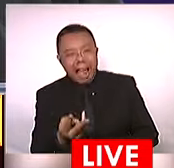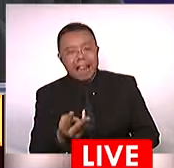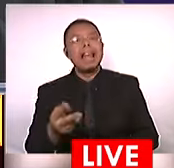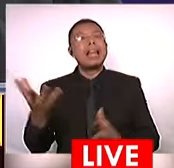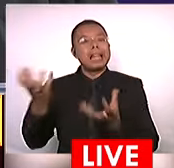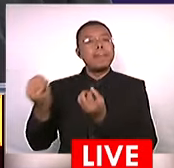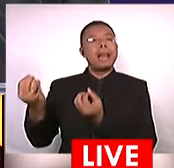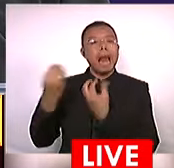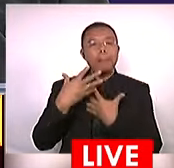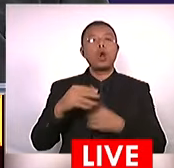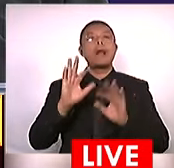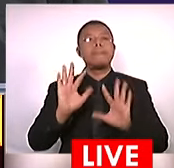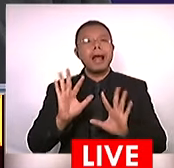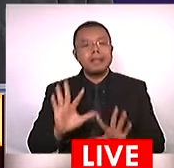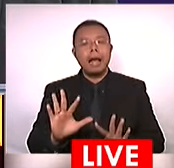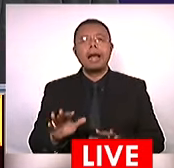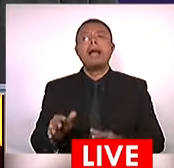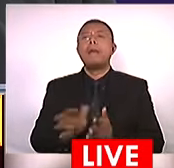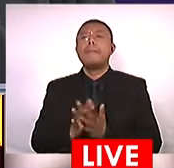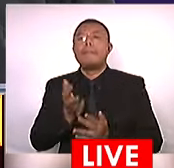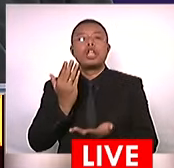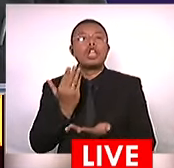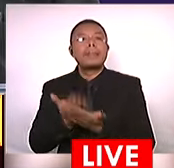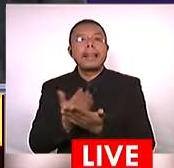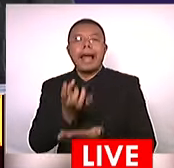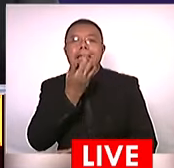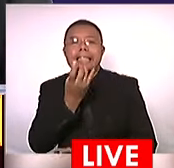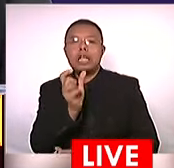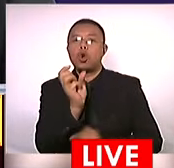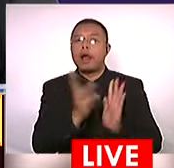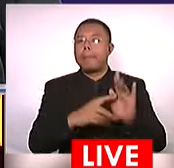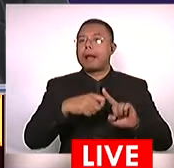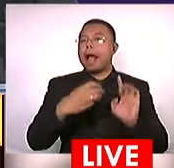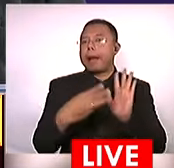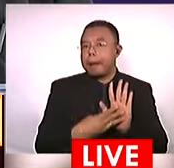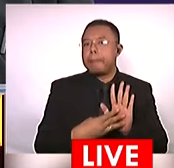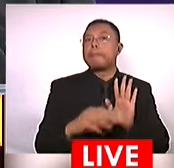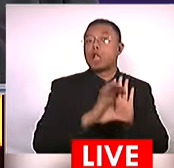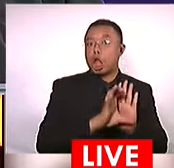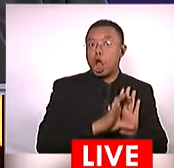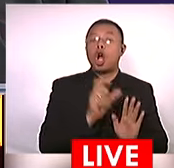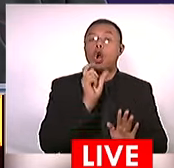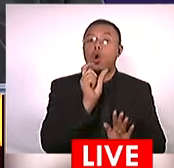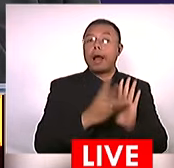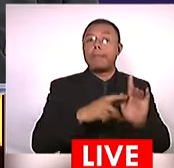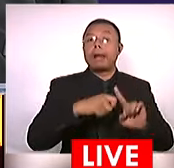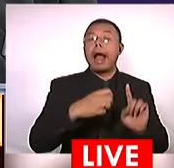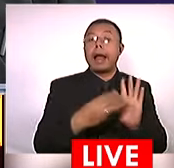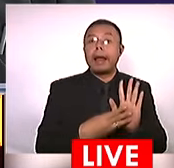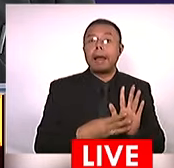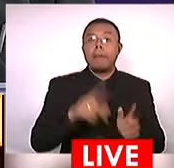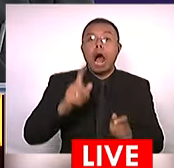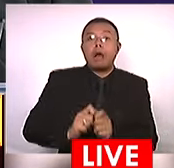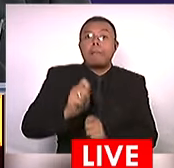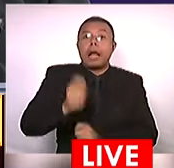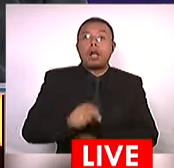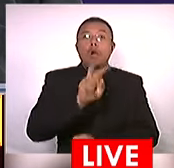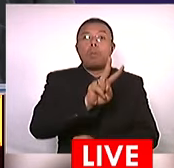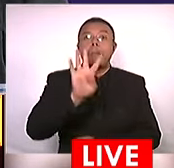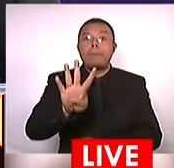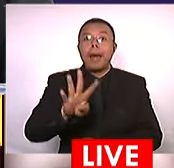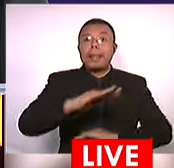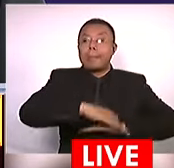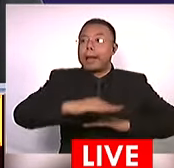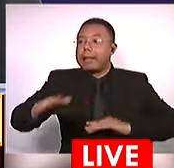dapat laporan dari berbagai tempat minta izin misalnya untuk UMKM untuk UMKM misalnya berapa perlu 24